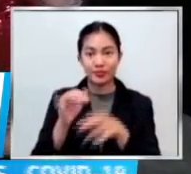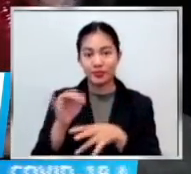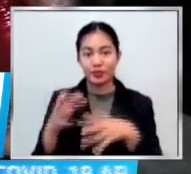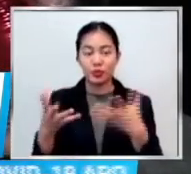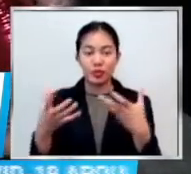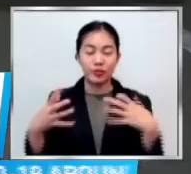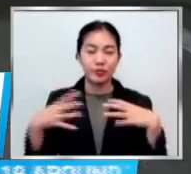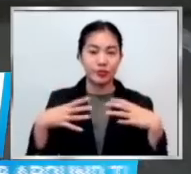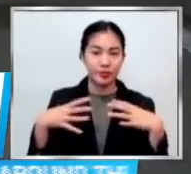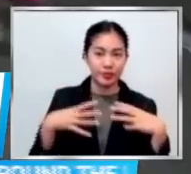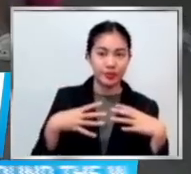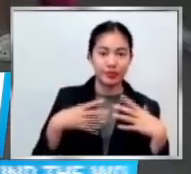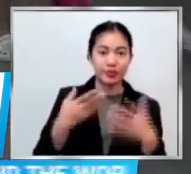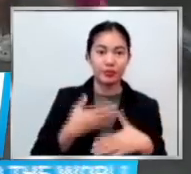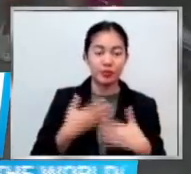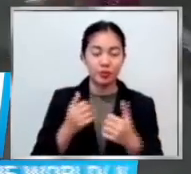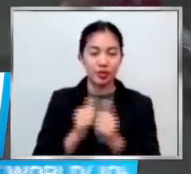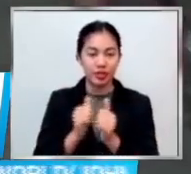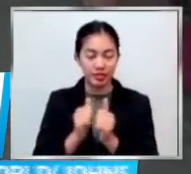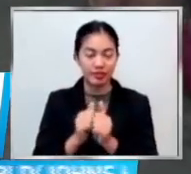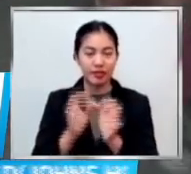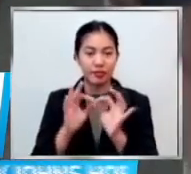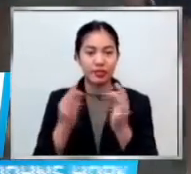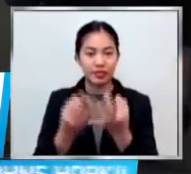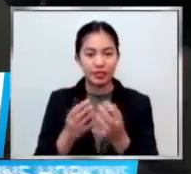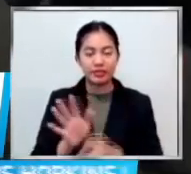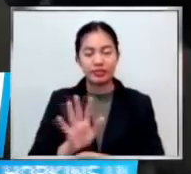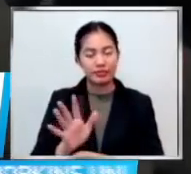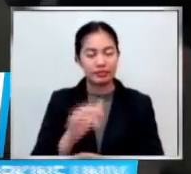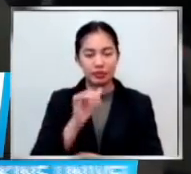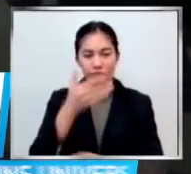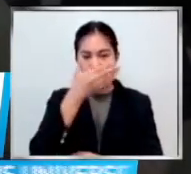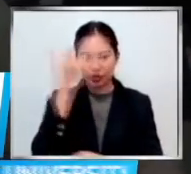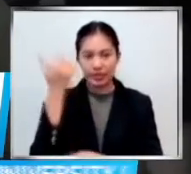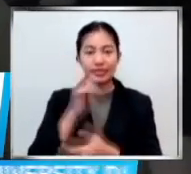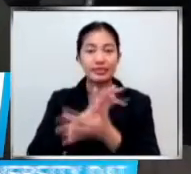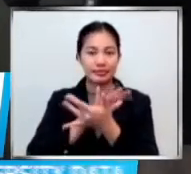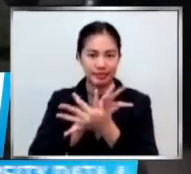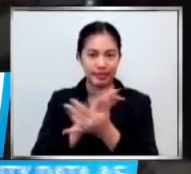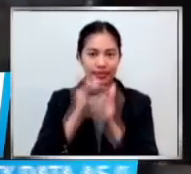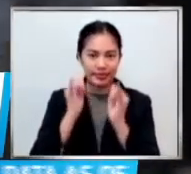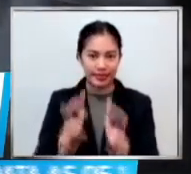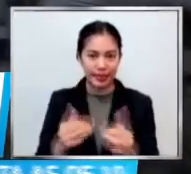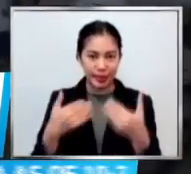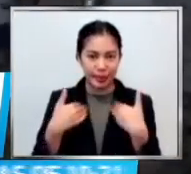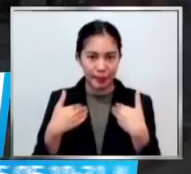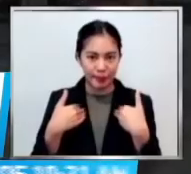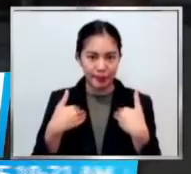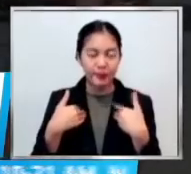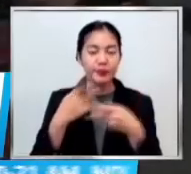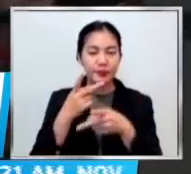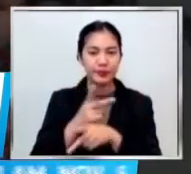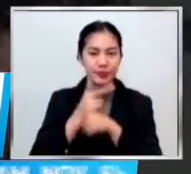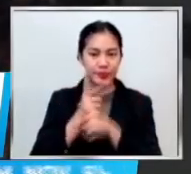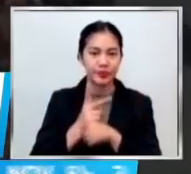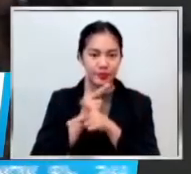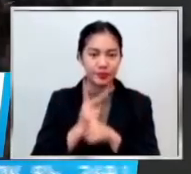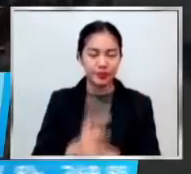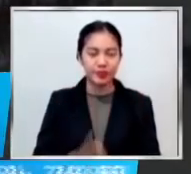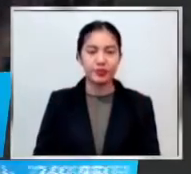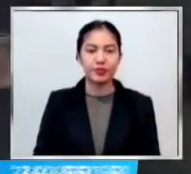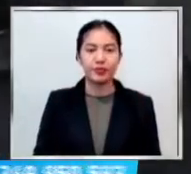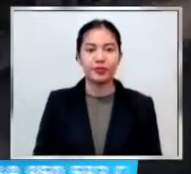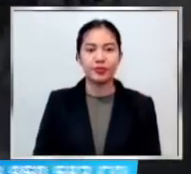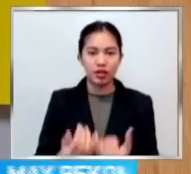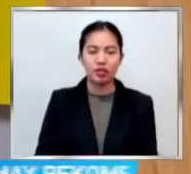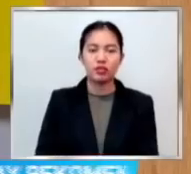kasama ang pamilya, huwag pa rin daw kalilimutan na ang COVID ay nariyan pa, kaya laging mag-ingat. Jamie Santos,